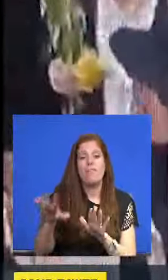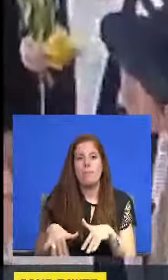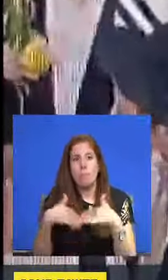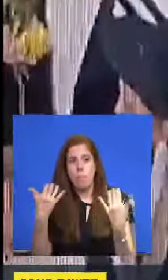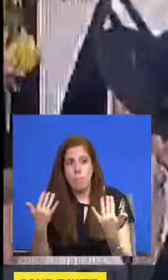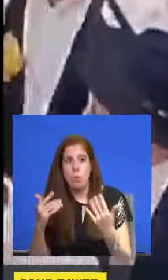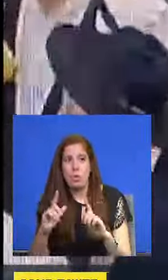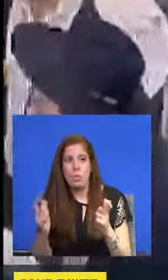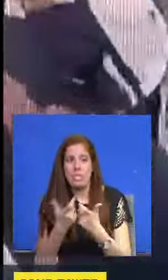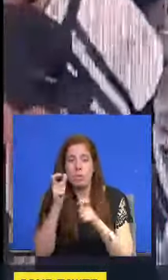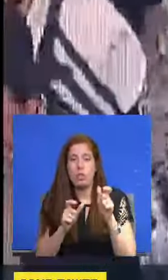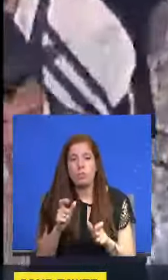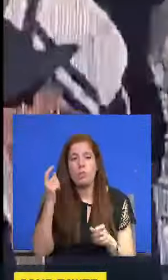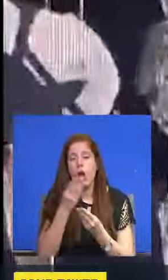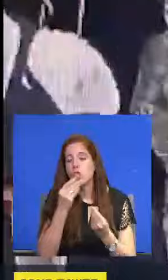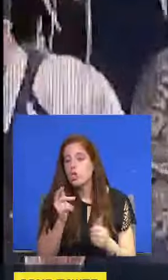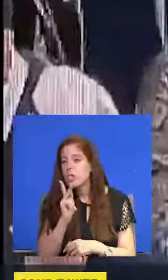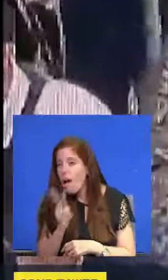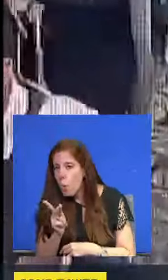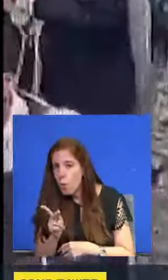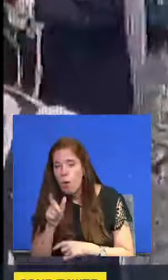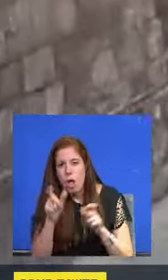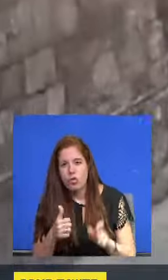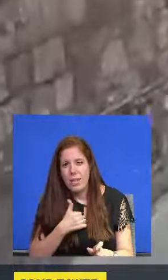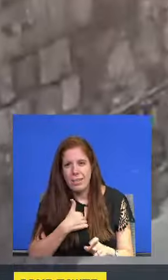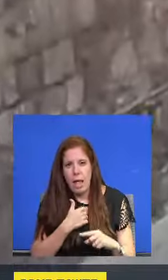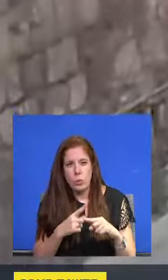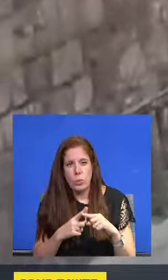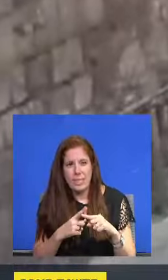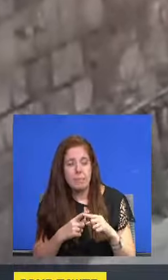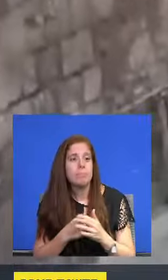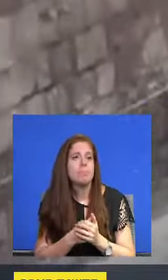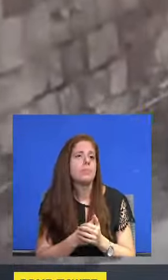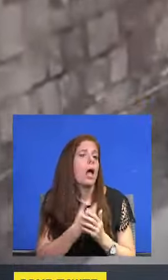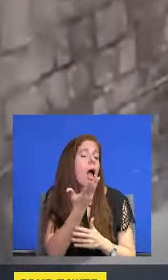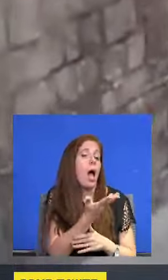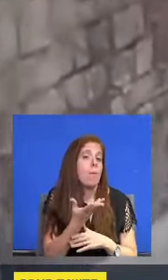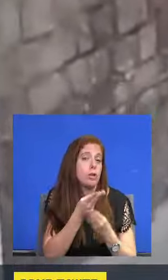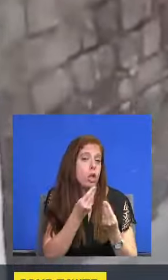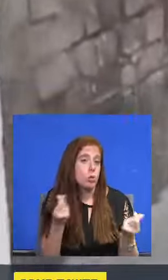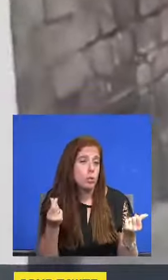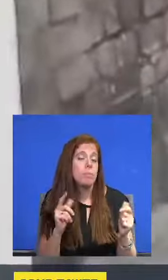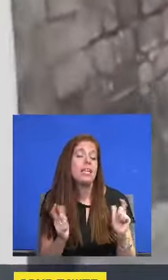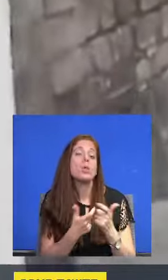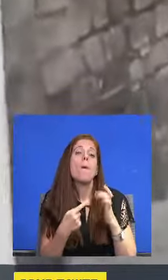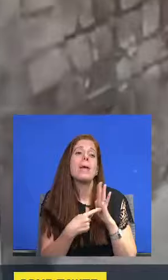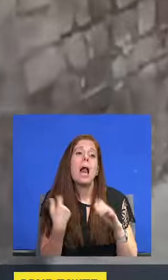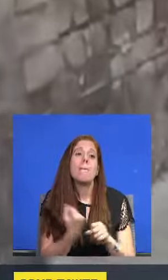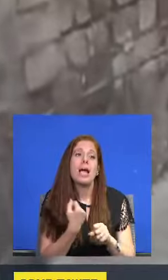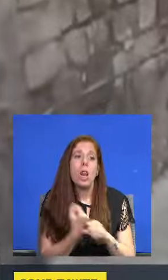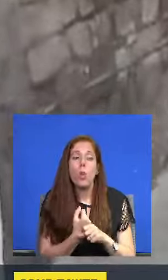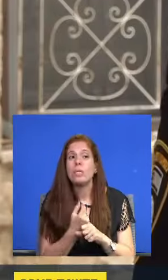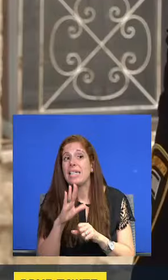מבנים ואנשי דת נוצרים. 5 החשודים שנעצרו היום נעצרו בעקבות פעילות גם סמויה וגם